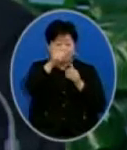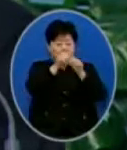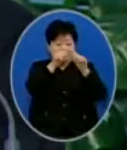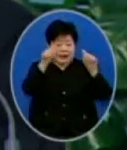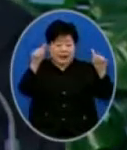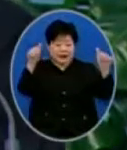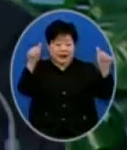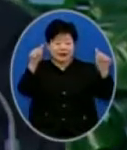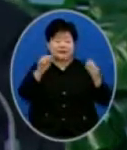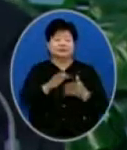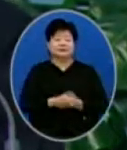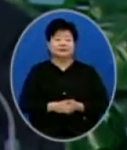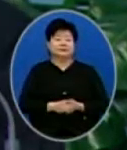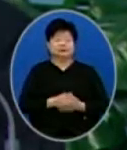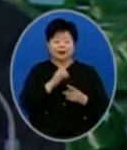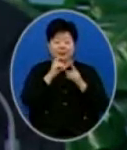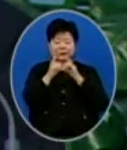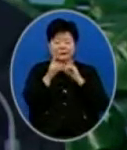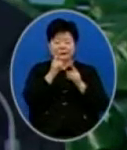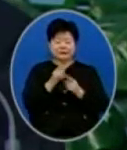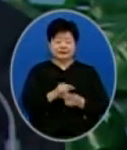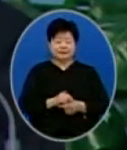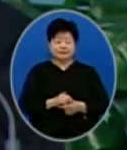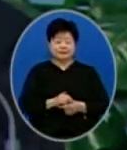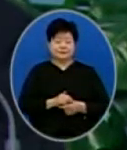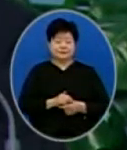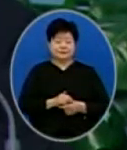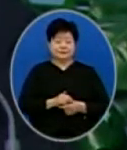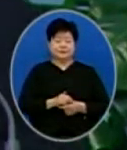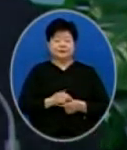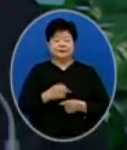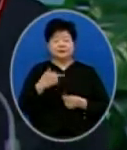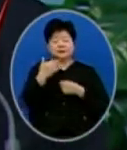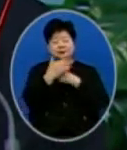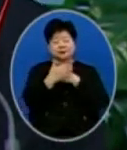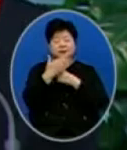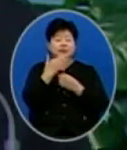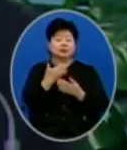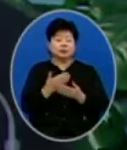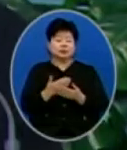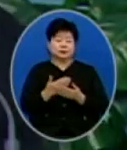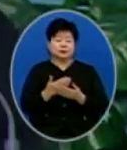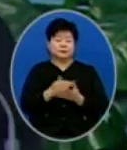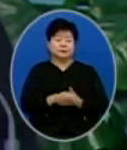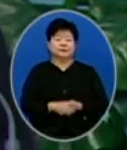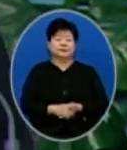요셉의 그 말씀이 이야기가 큰 은혜를 좋았어요